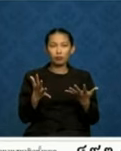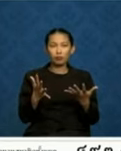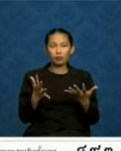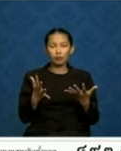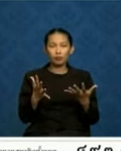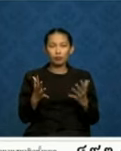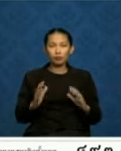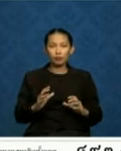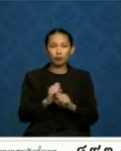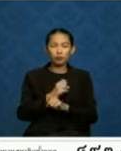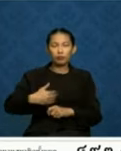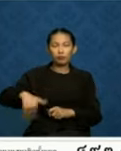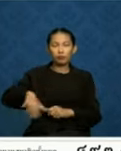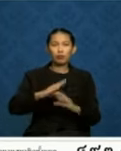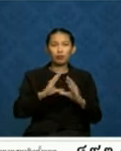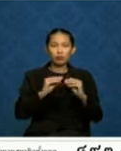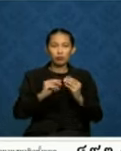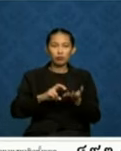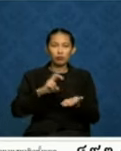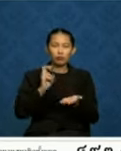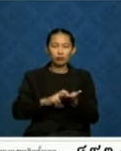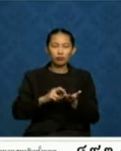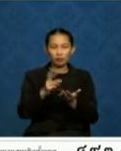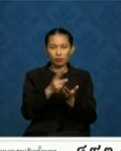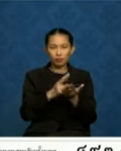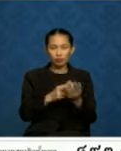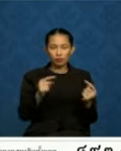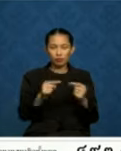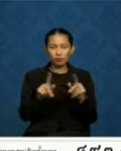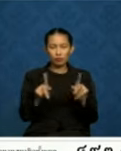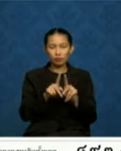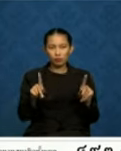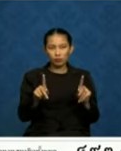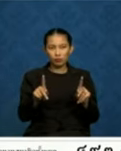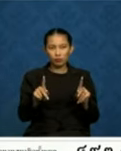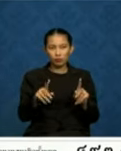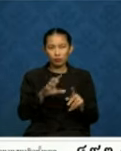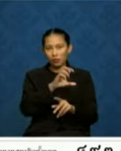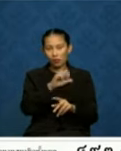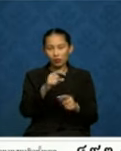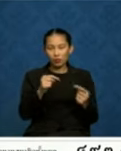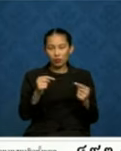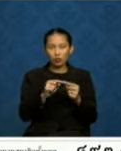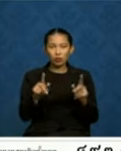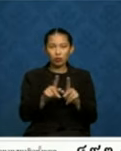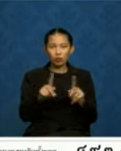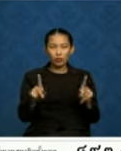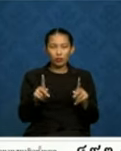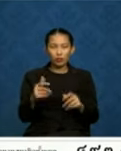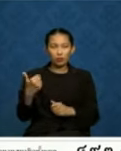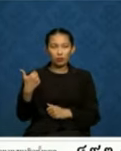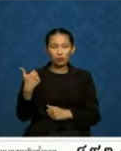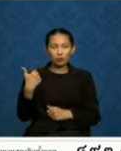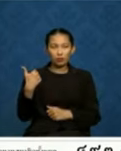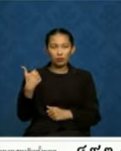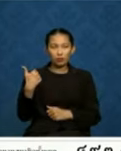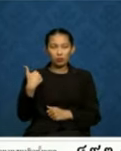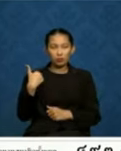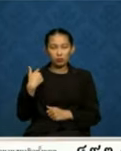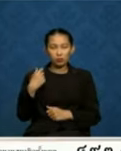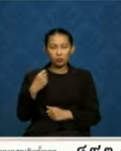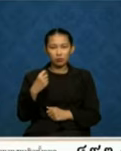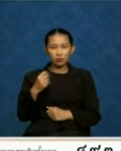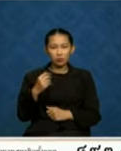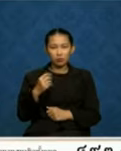าที่ประชุมรับรองรายงานของกรรมการและข้อสังเกตของกรรมการมีท่านสม